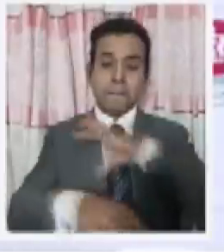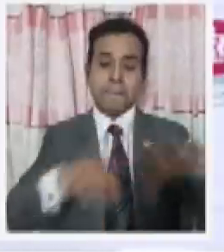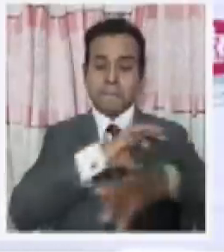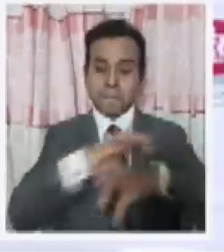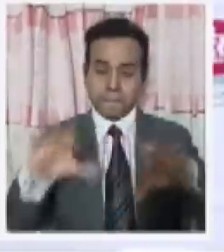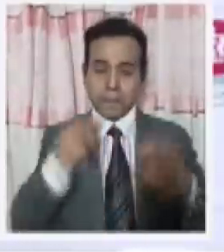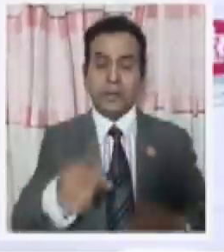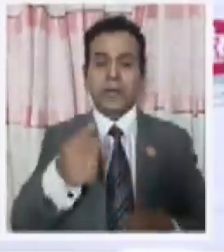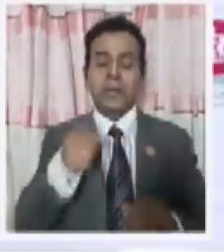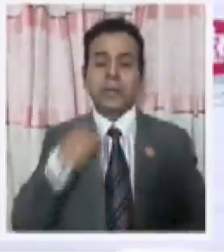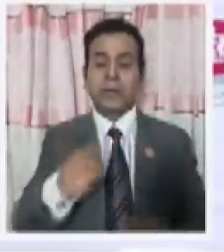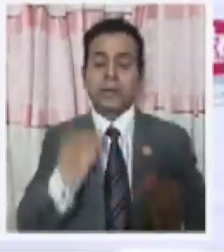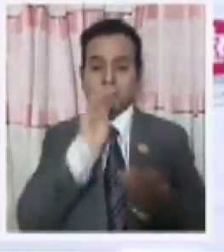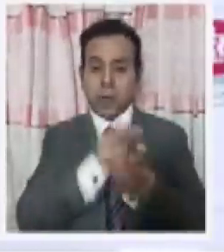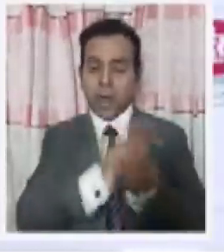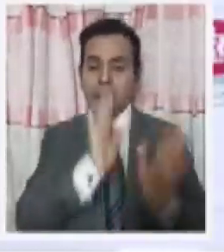65,83,229টি, পিপিই